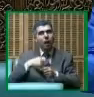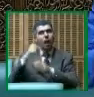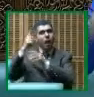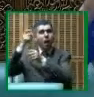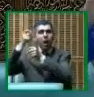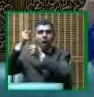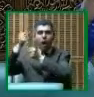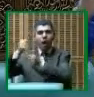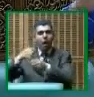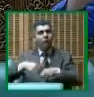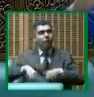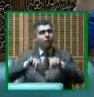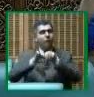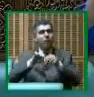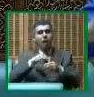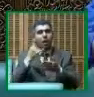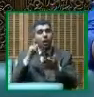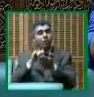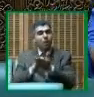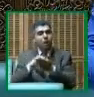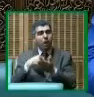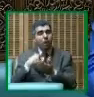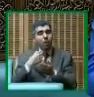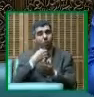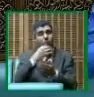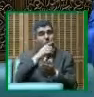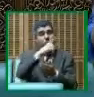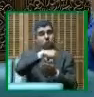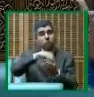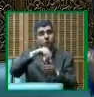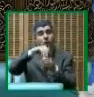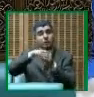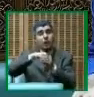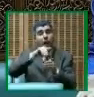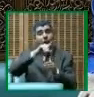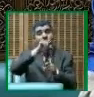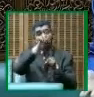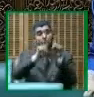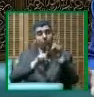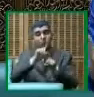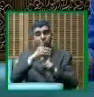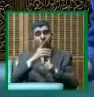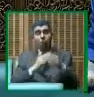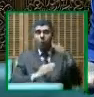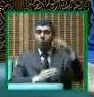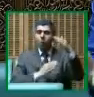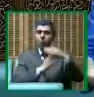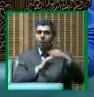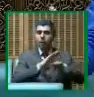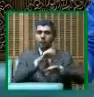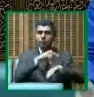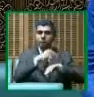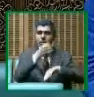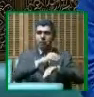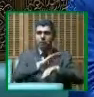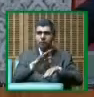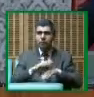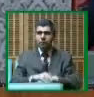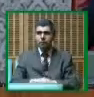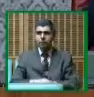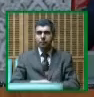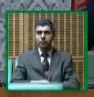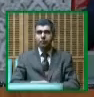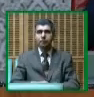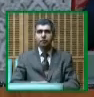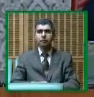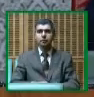يؤسف يؤسف يؤسف. في حزب الاصاله حنا كنقولوا كنتاسفوا مع هاد الناس وكنعزيوهم، ولكن ما عندناش قدره. شكون اللي عطى؟